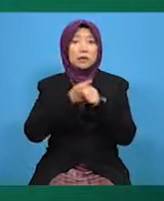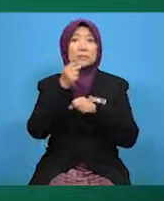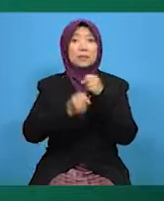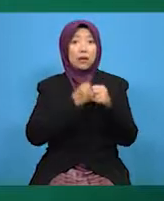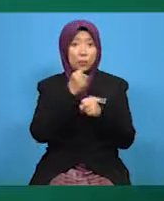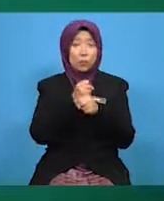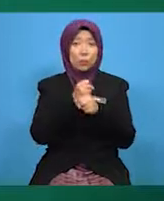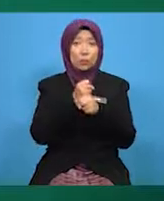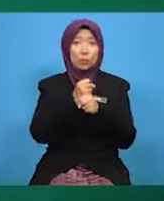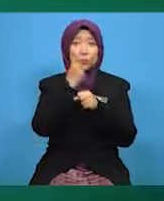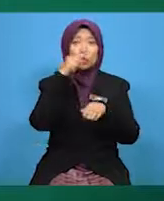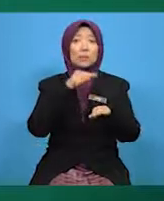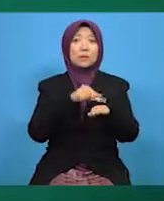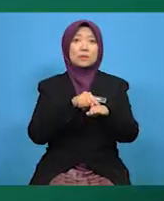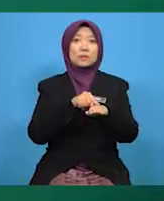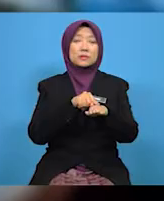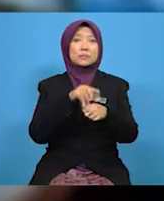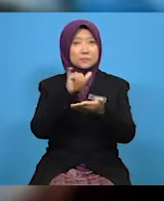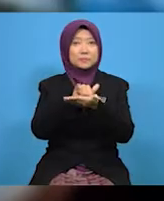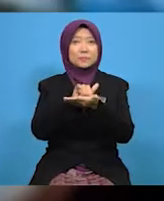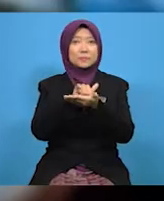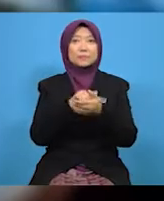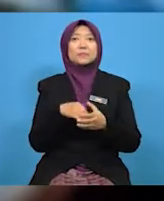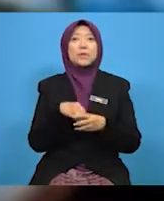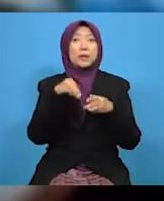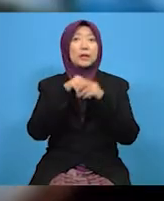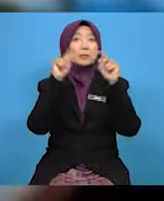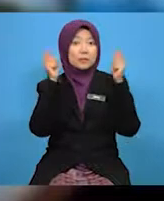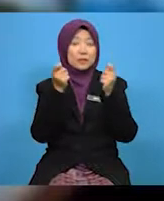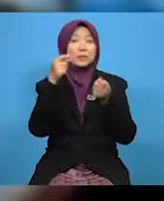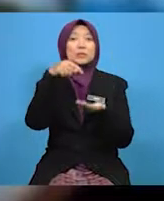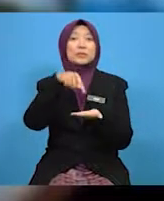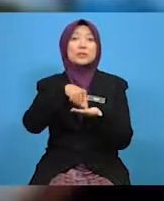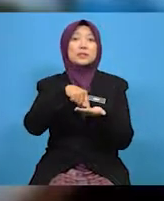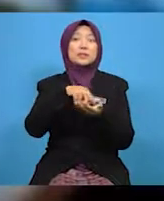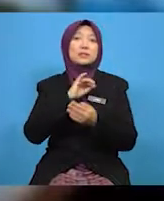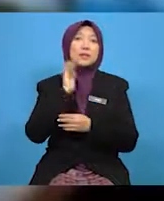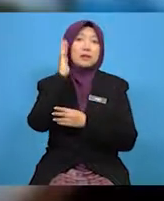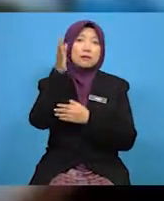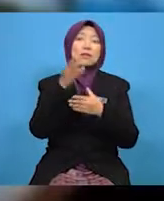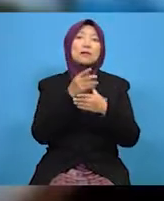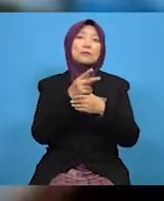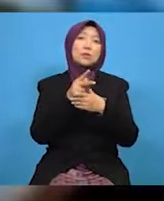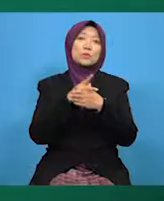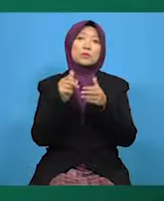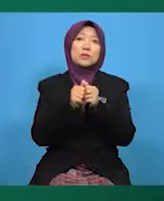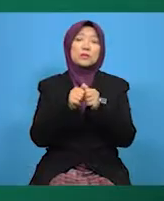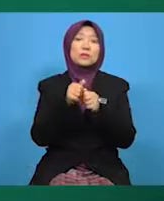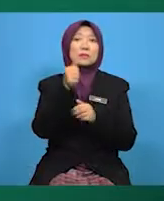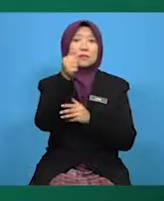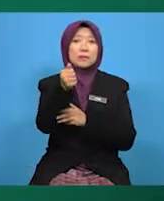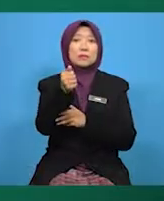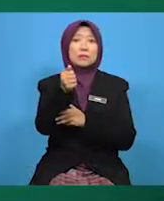setiap tahun bagi tempoh yang tersebut. Dalam episod pada kali ini, saya akan berkongsi dengan kamu